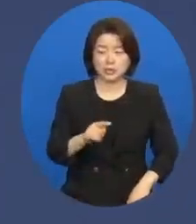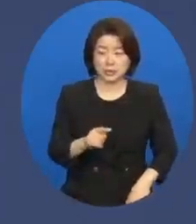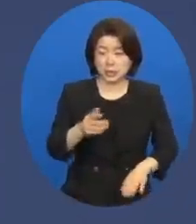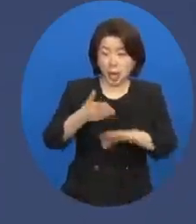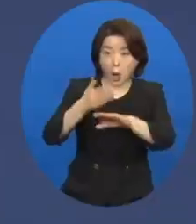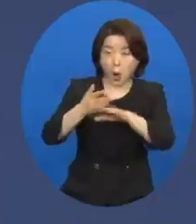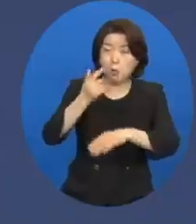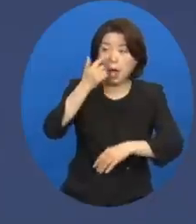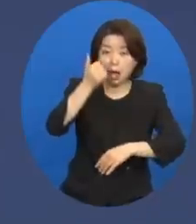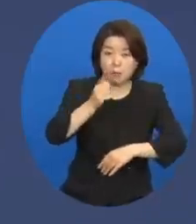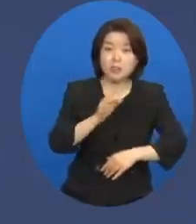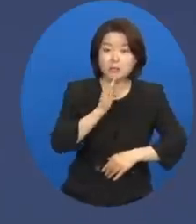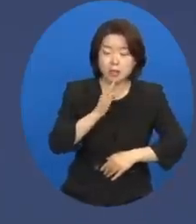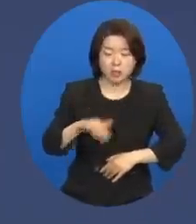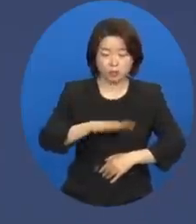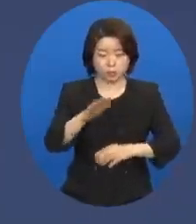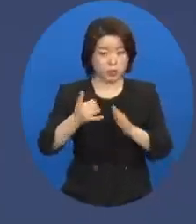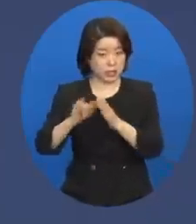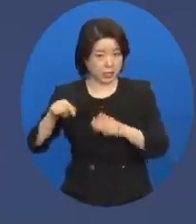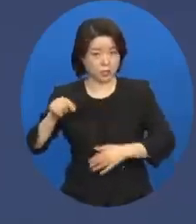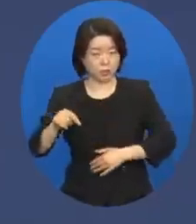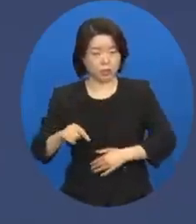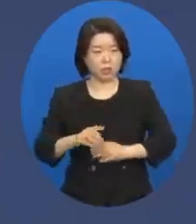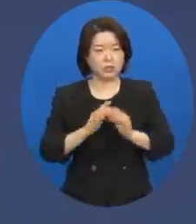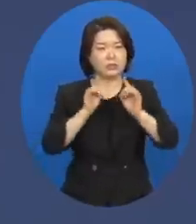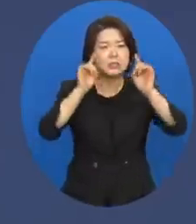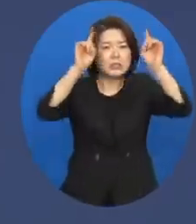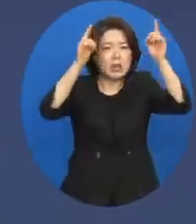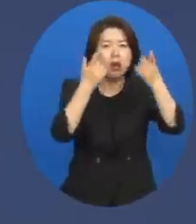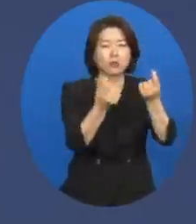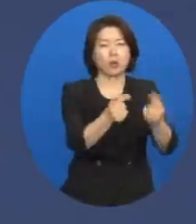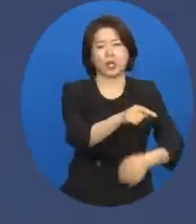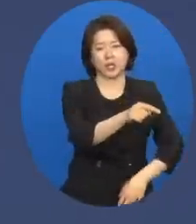고마우신 아버지면서 저희 가족에게는 저승사자였어요.